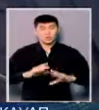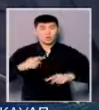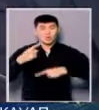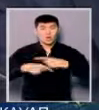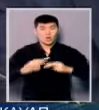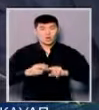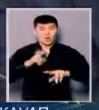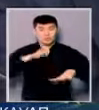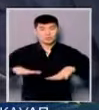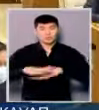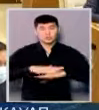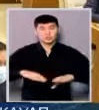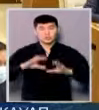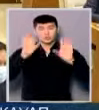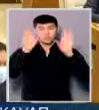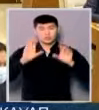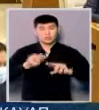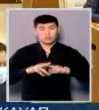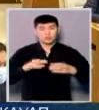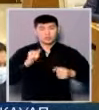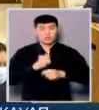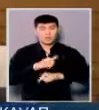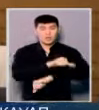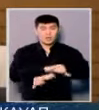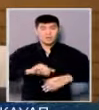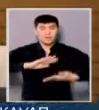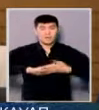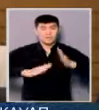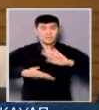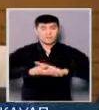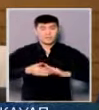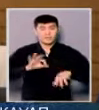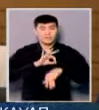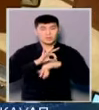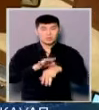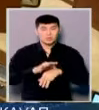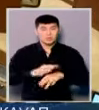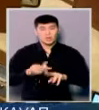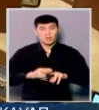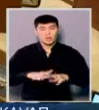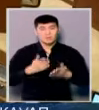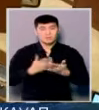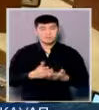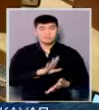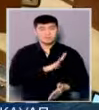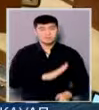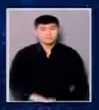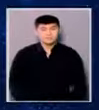жобаға, сондай-ақ шекаралас мемлекеттермен жасалған келісімдер шеңберінде жүргізуді орынды санайтынын